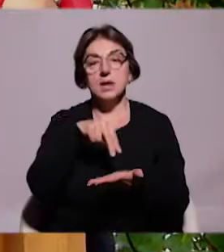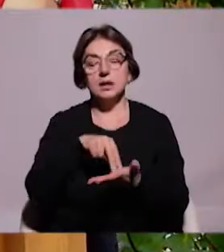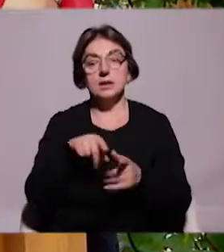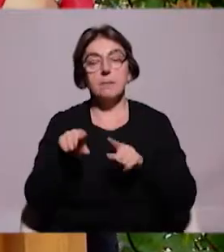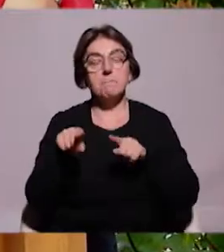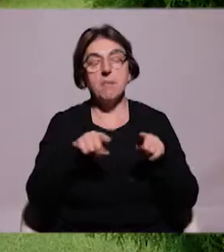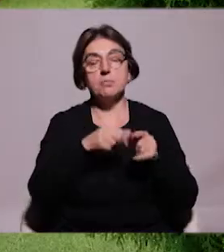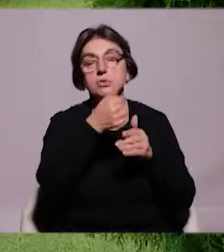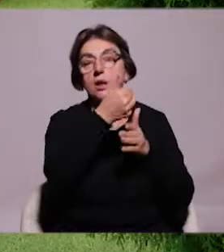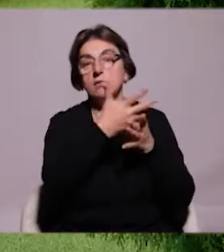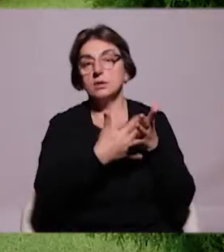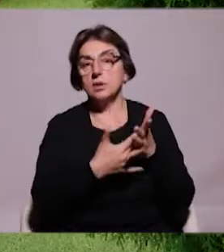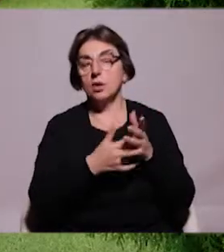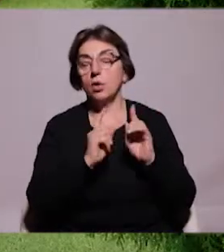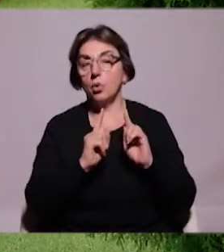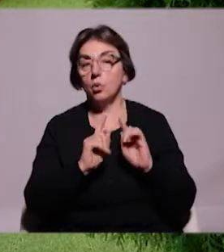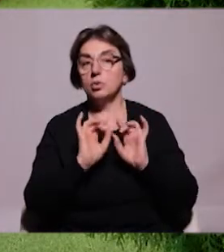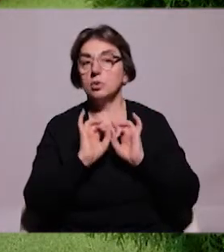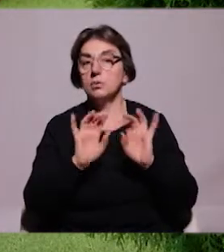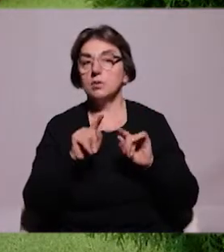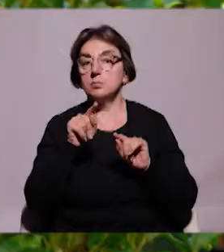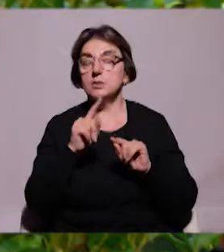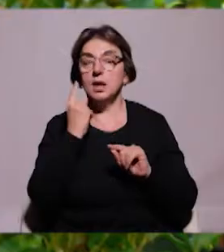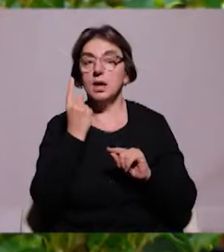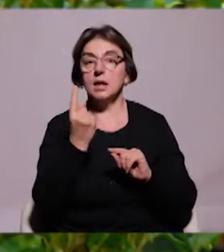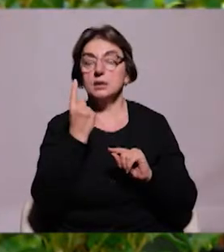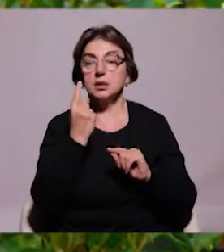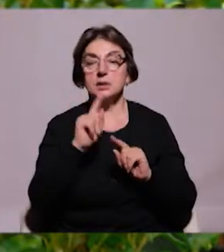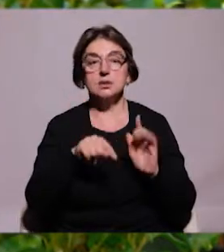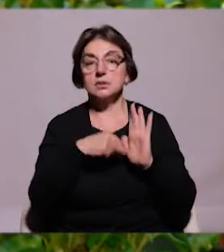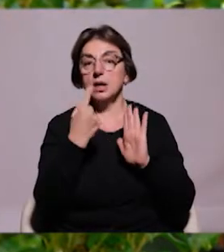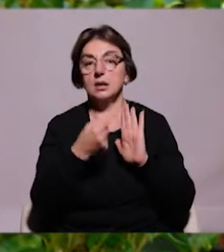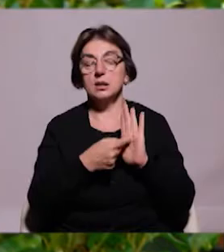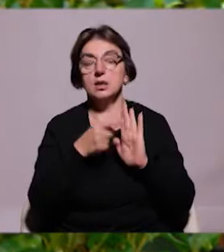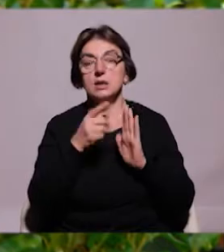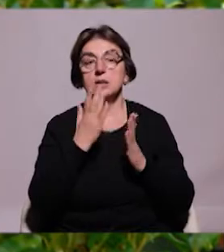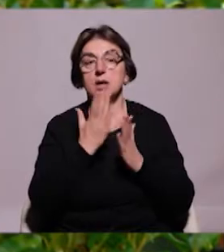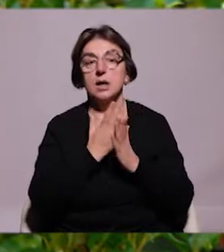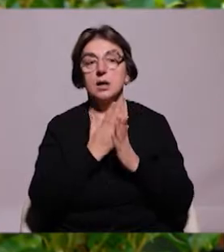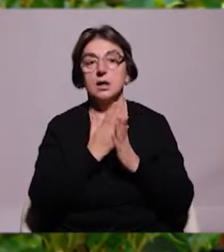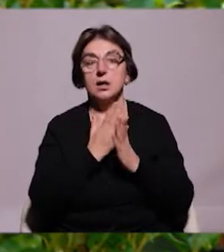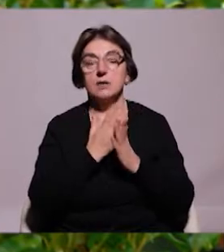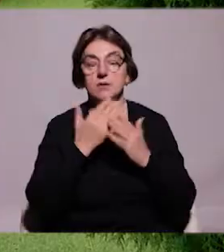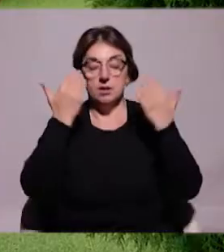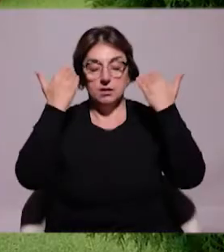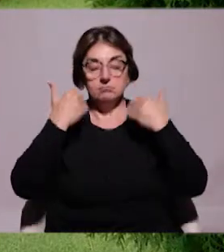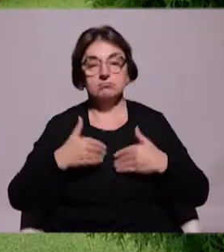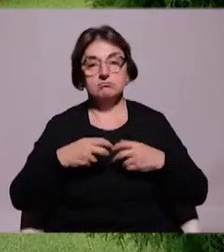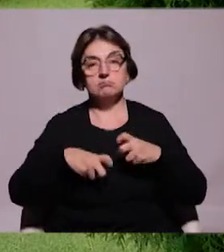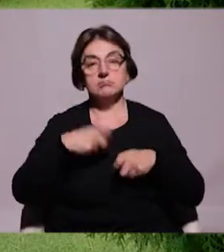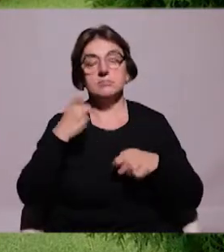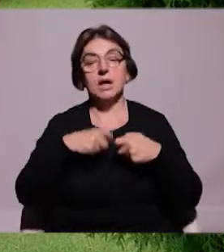მამოძრავებელი სისტემა, ხოლო განვიხილავთ მის ერთ-ერთ საკითხს. ეს არის ტანადობის დარღვევის